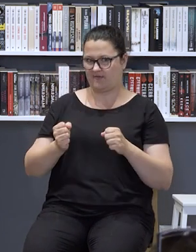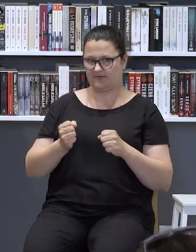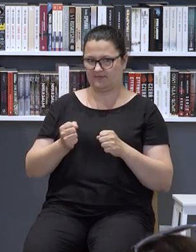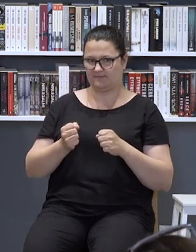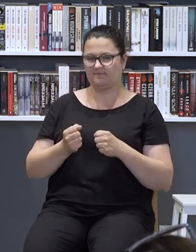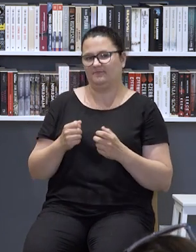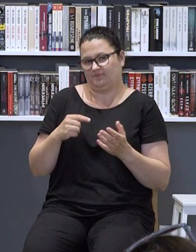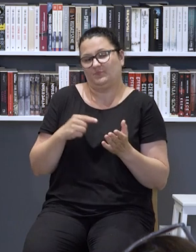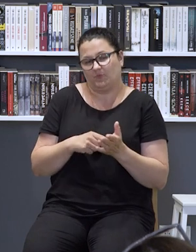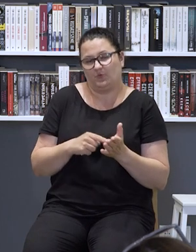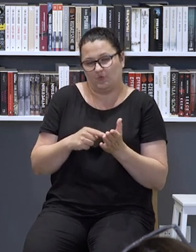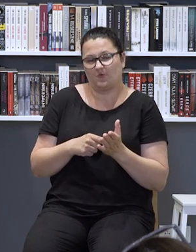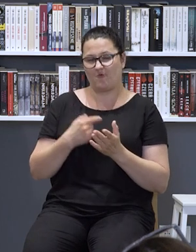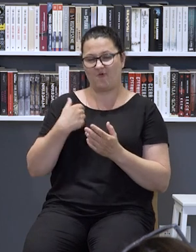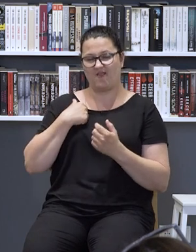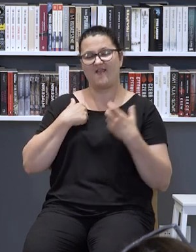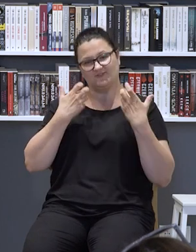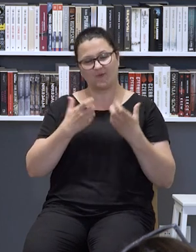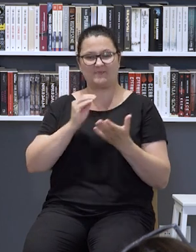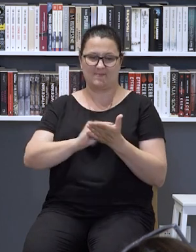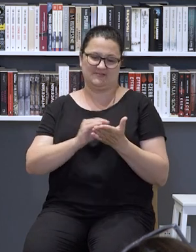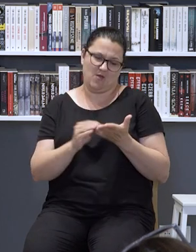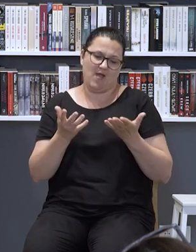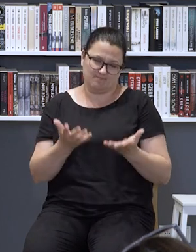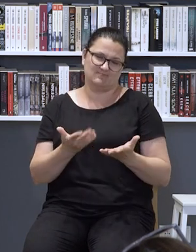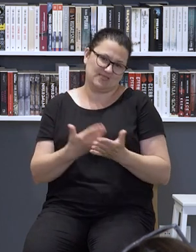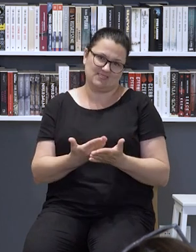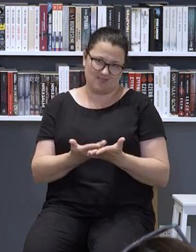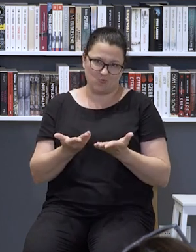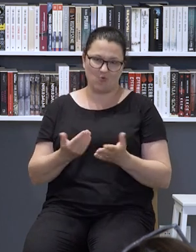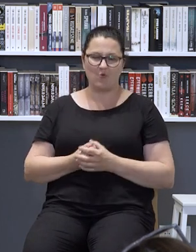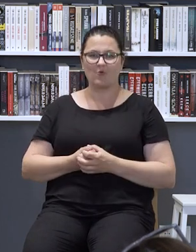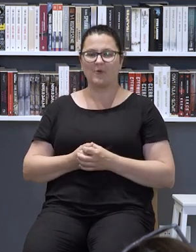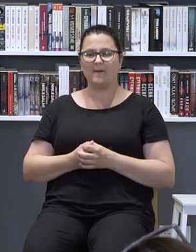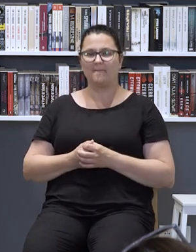I taką książkę chciałam napisać i sobie ją napisałam, nie?